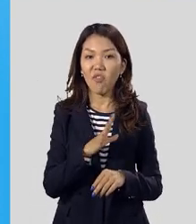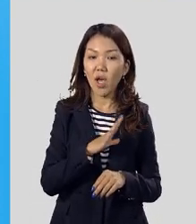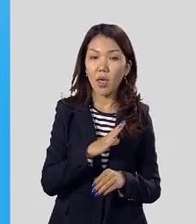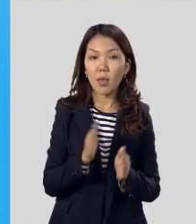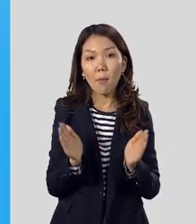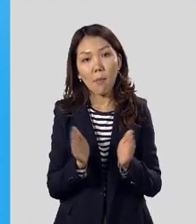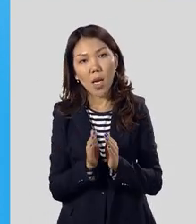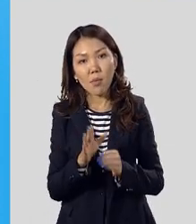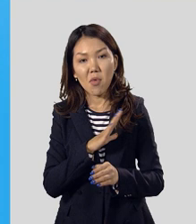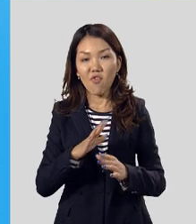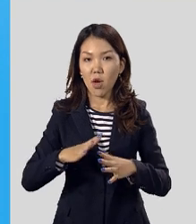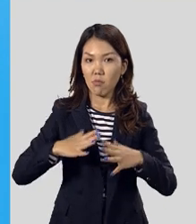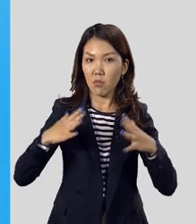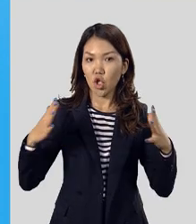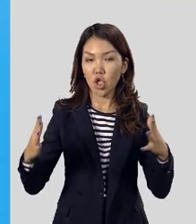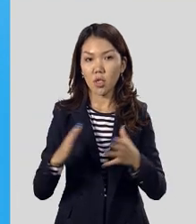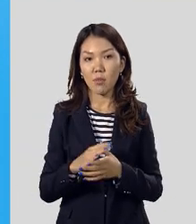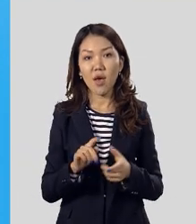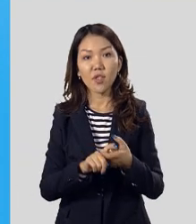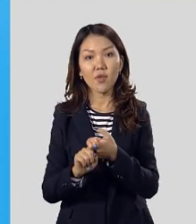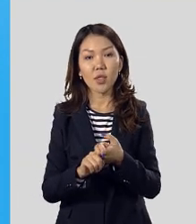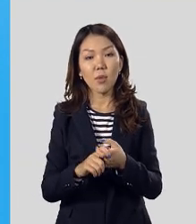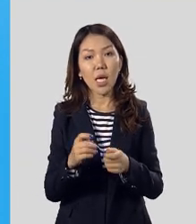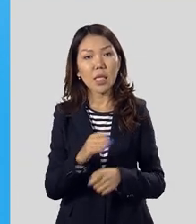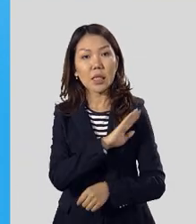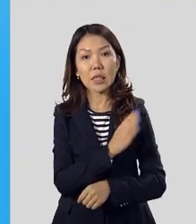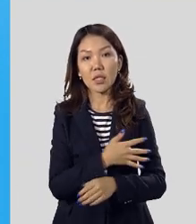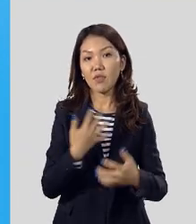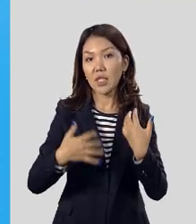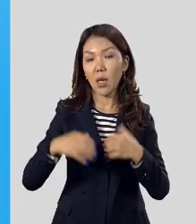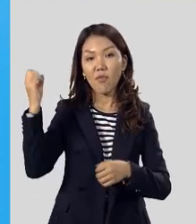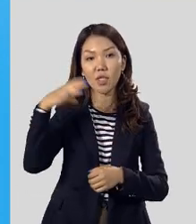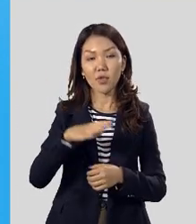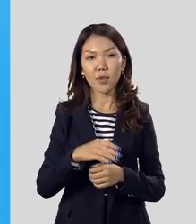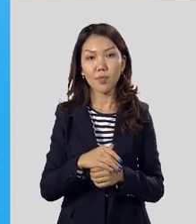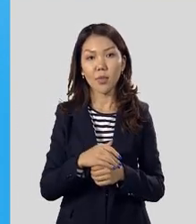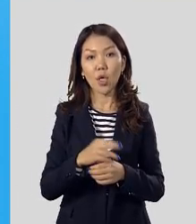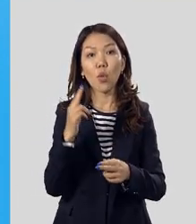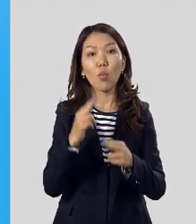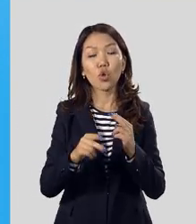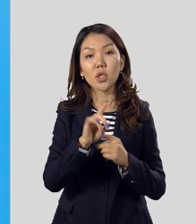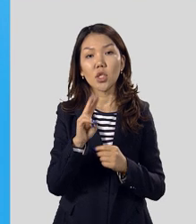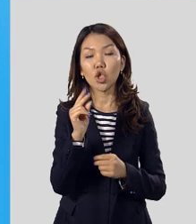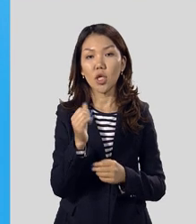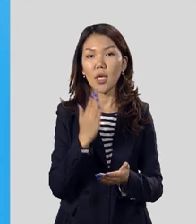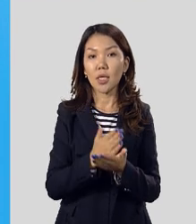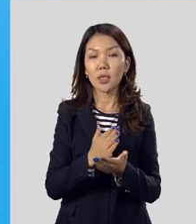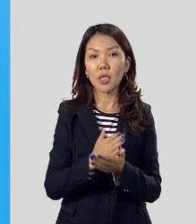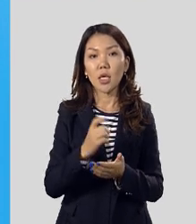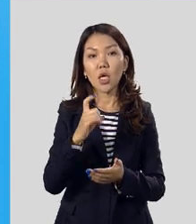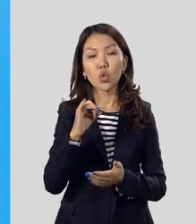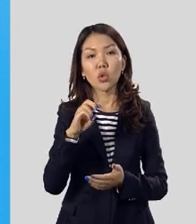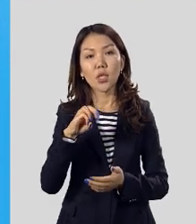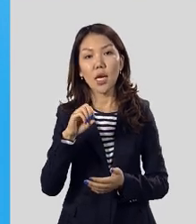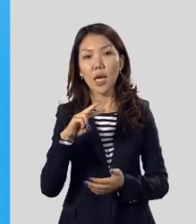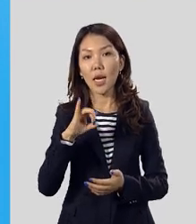от сильного или слабого освещения. За зрачком находится хрусталик. Хрусталик –